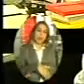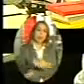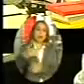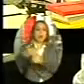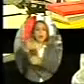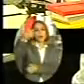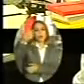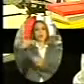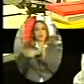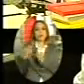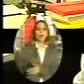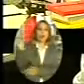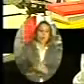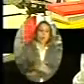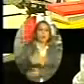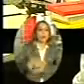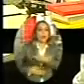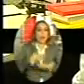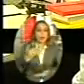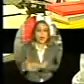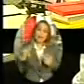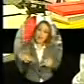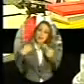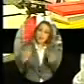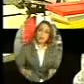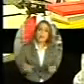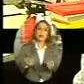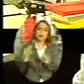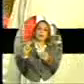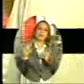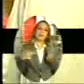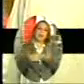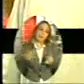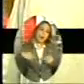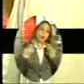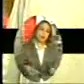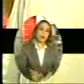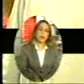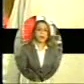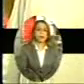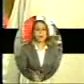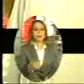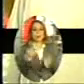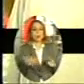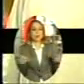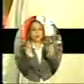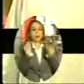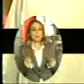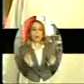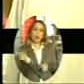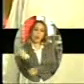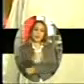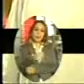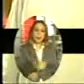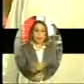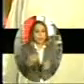אותה בחזרה ולהתחיל לספק חשמל. אנחנו לא נספק חשמל בצורה לא בטיחותית, אנחנו לא נסכן